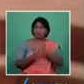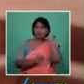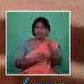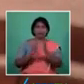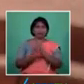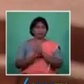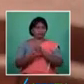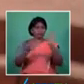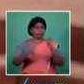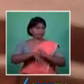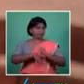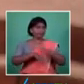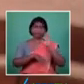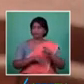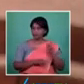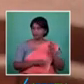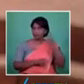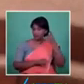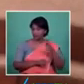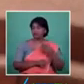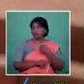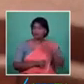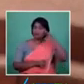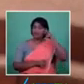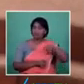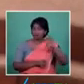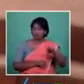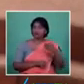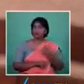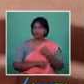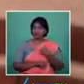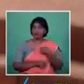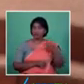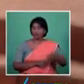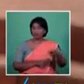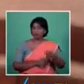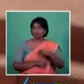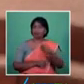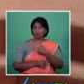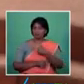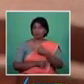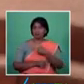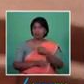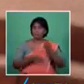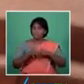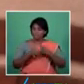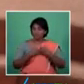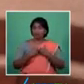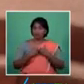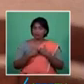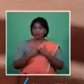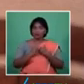පතුරවන්න ලොකු අවස්ථාවක් බවට පත් වෙලා තියෙනවා ඒ නිසා මම විශ්වාස කරනවා අද දවසේ මගේ වරප්‍රසාද වෙනුවෙනුත්